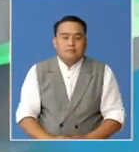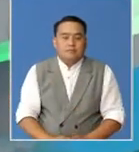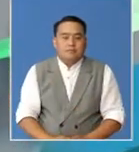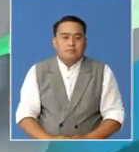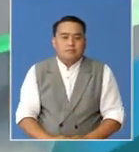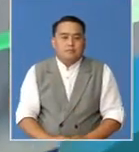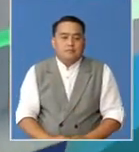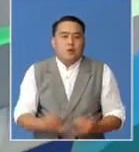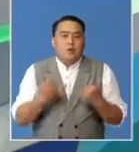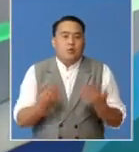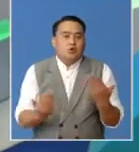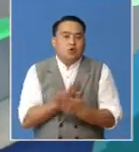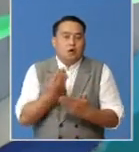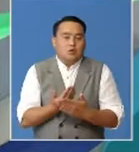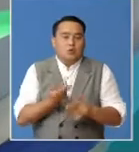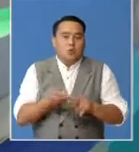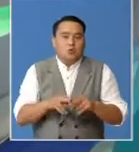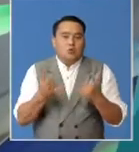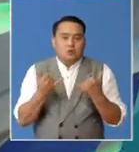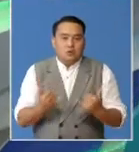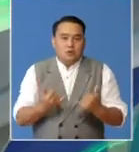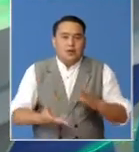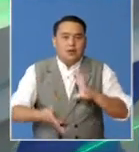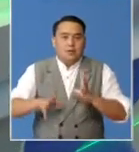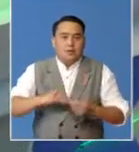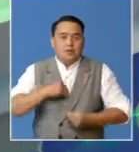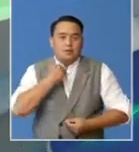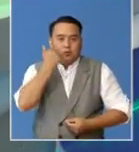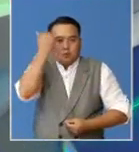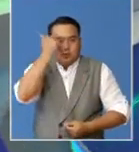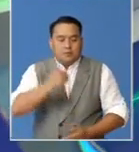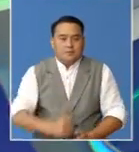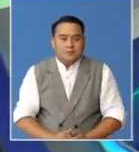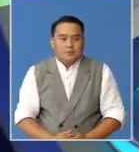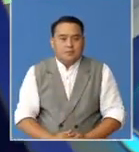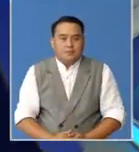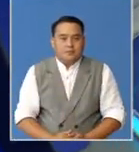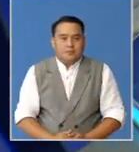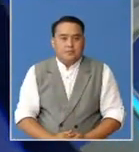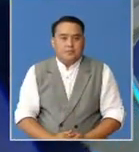Бүгінге келіп түскен жаңалықтар рет осындай болды. Назарларыңызға рахмет, аман сау болыңыздар.